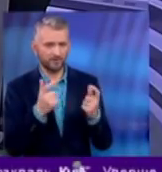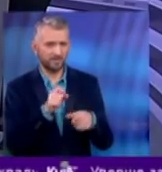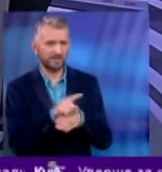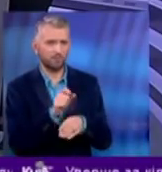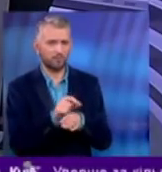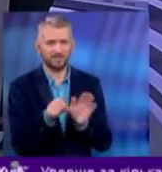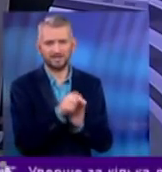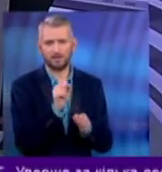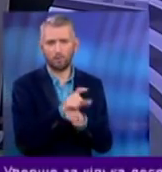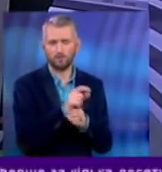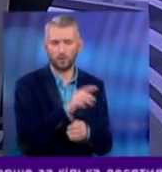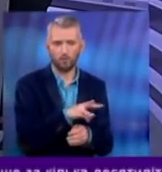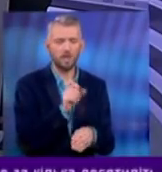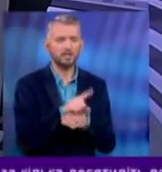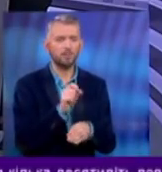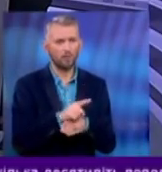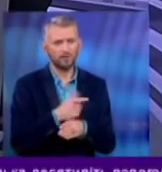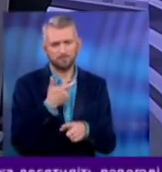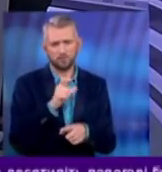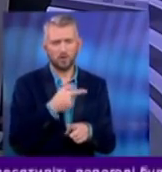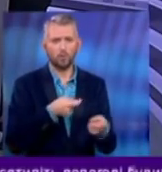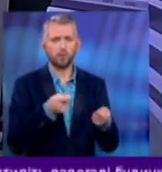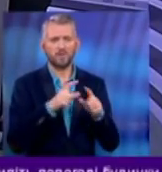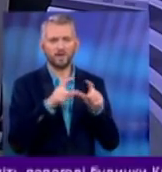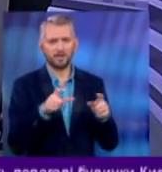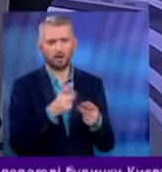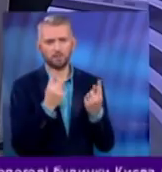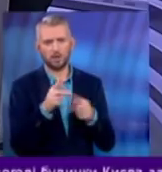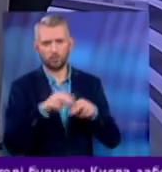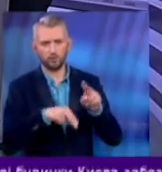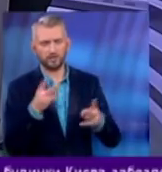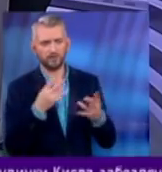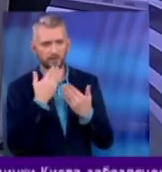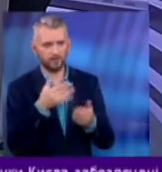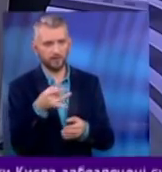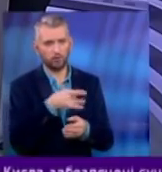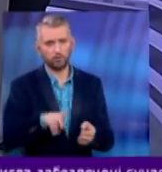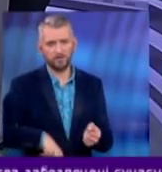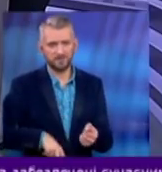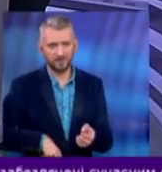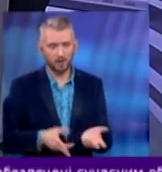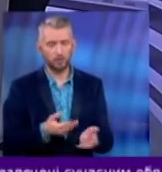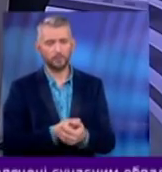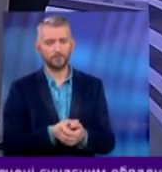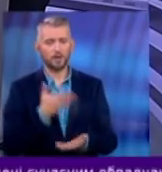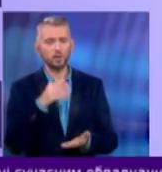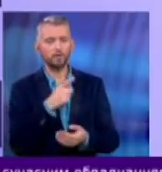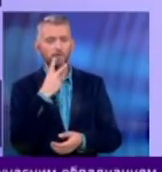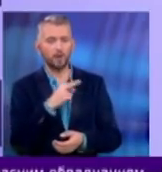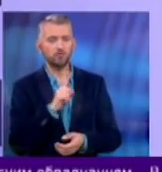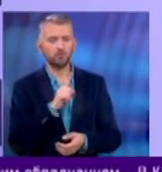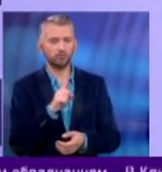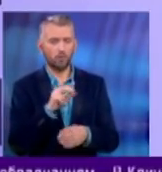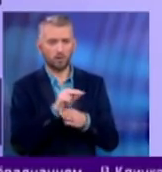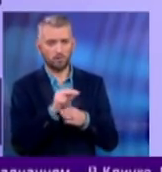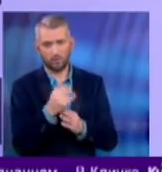замовником. Замовник – це є, на більшості це управління капітального будівництва. Треба звертатись в районну адміністрацію, да? Якщо ви бачите, що